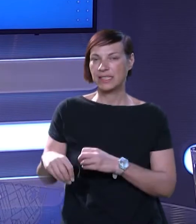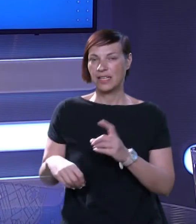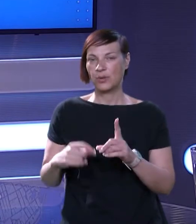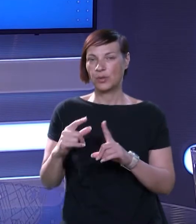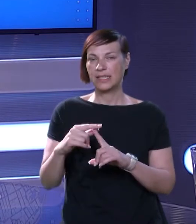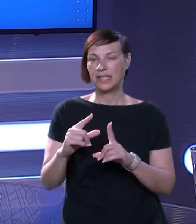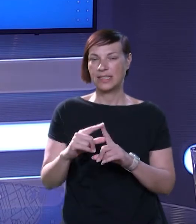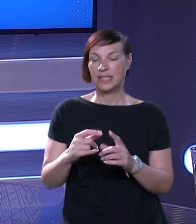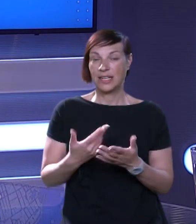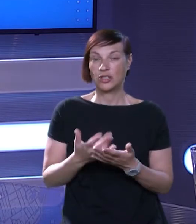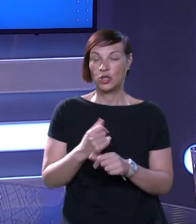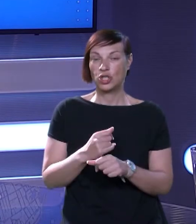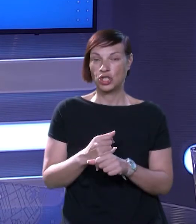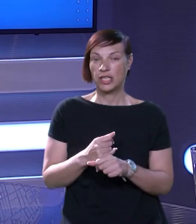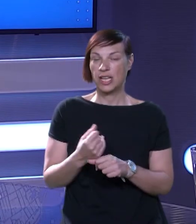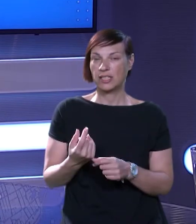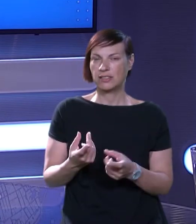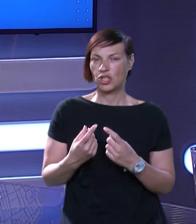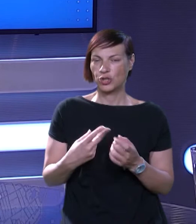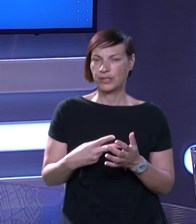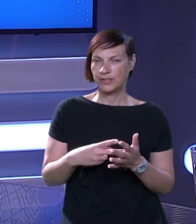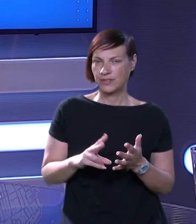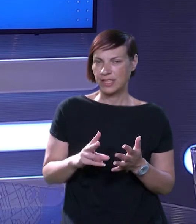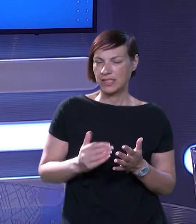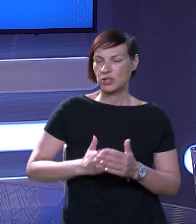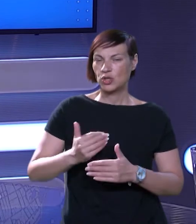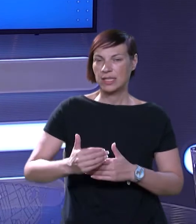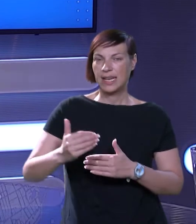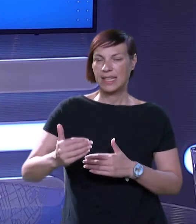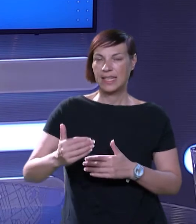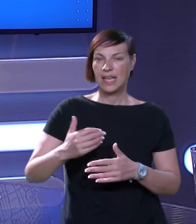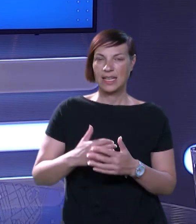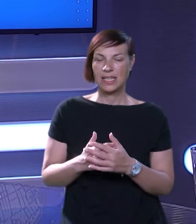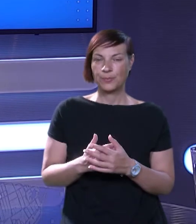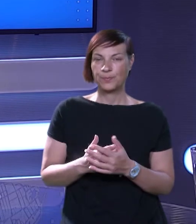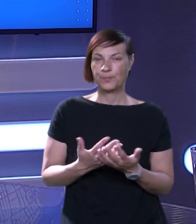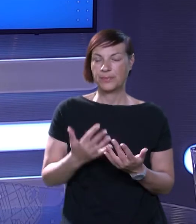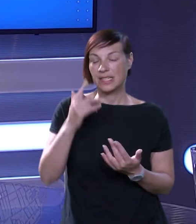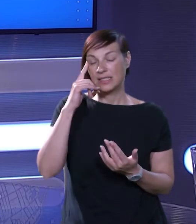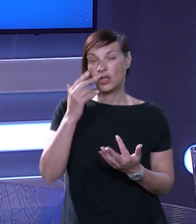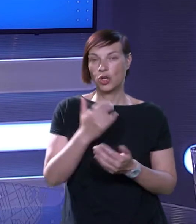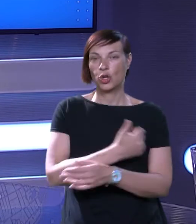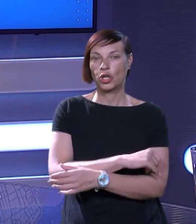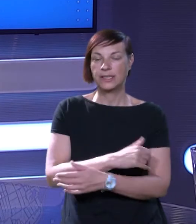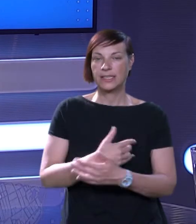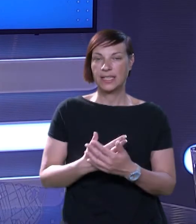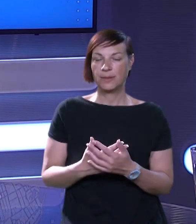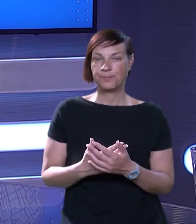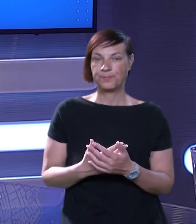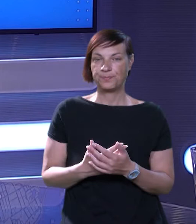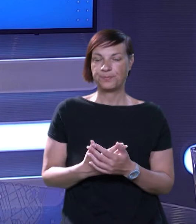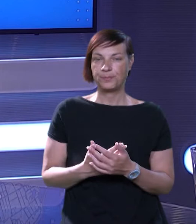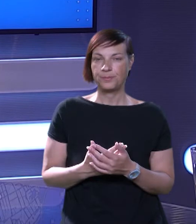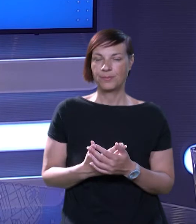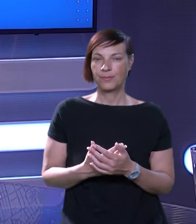ITD, ali to što je radio u ksetu onda od 2000-te nadalje, ne znam koliko godina,